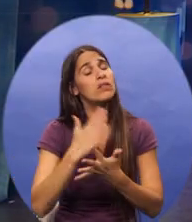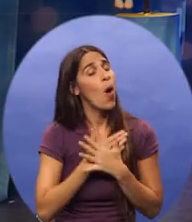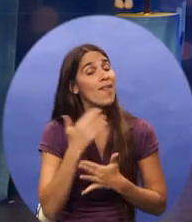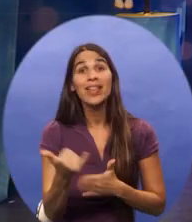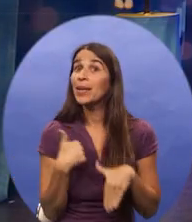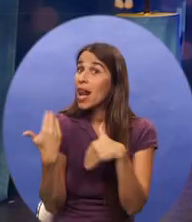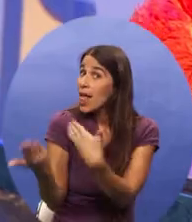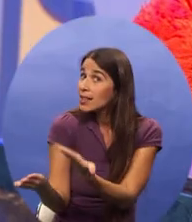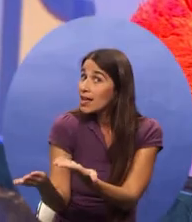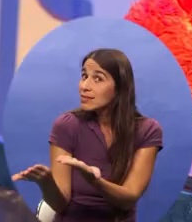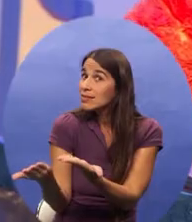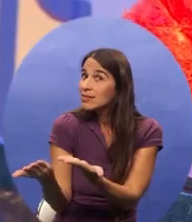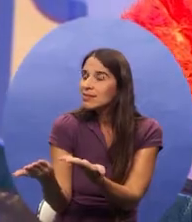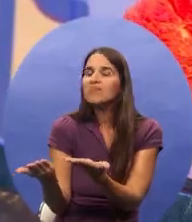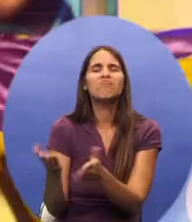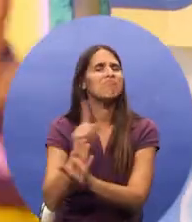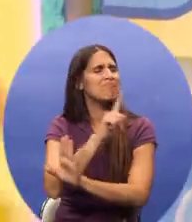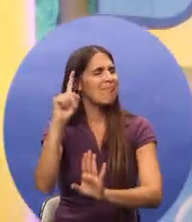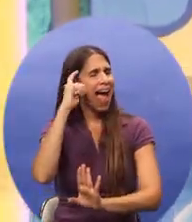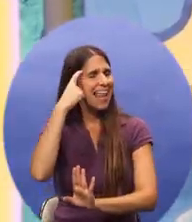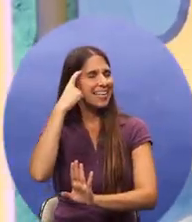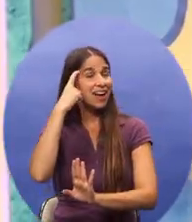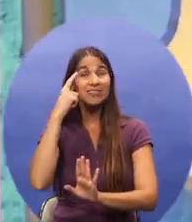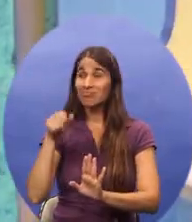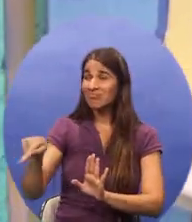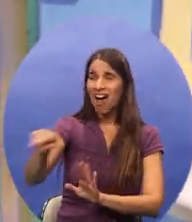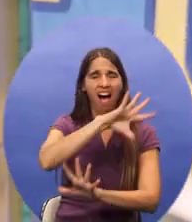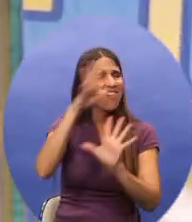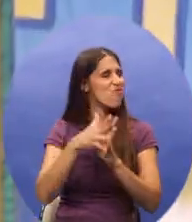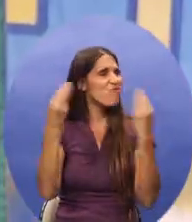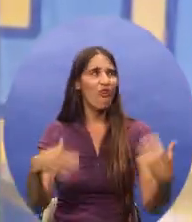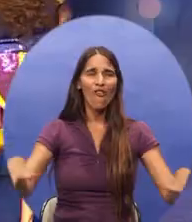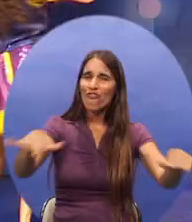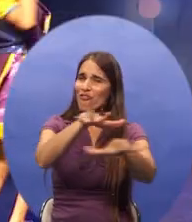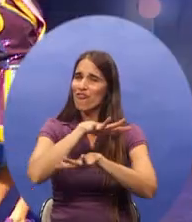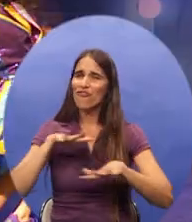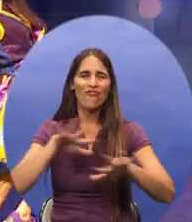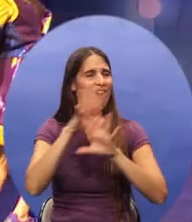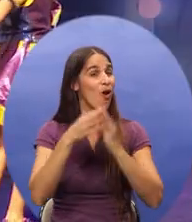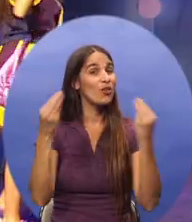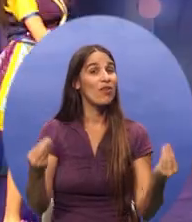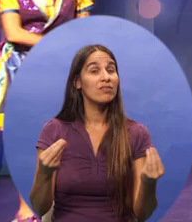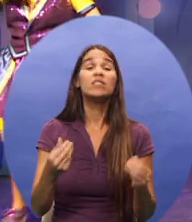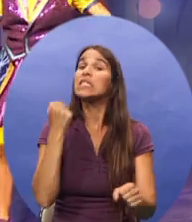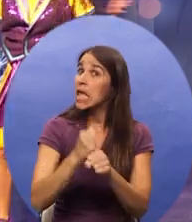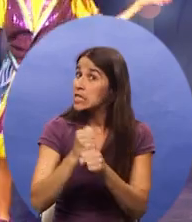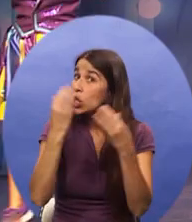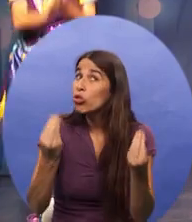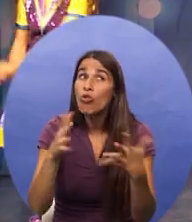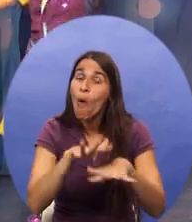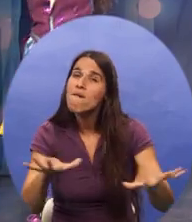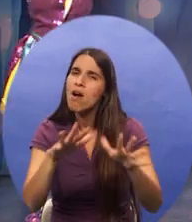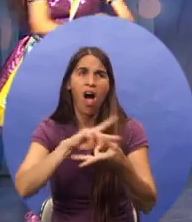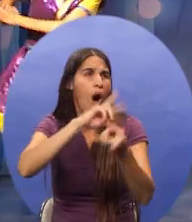ותאהב תמיד לתת ואל תדאג כי כאן הטוב שולט הטוב שולט עשה